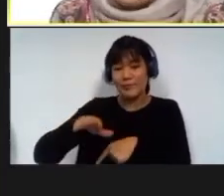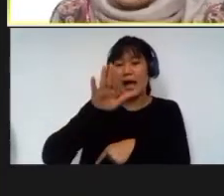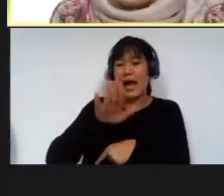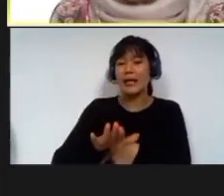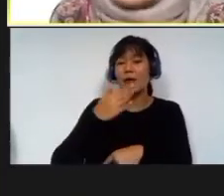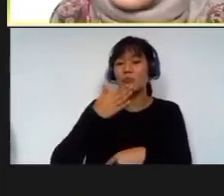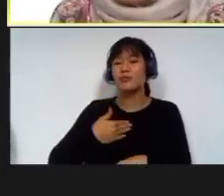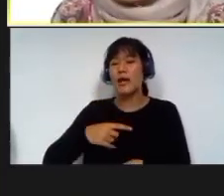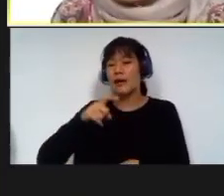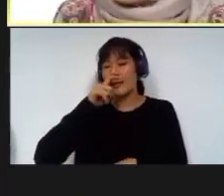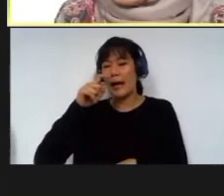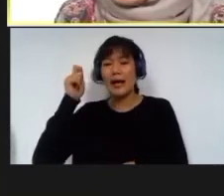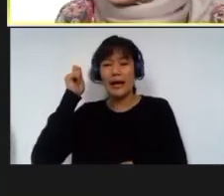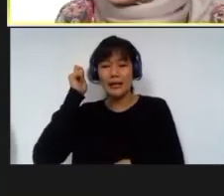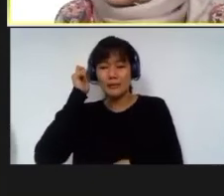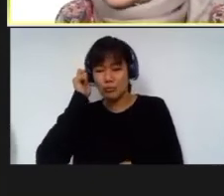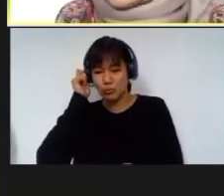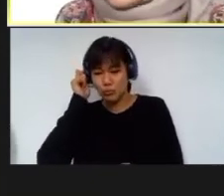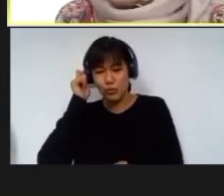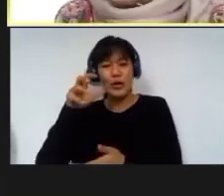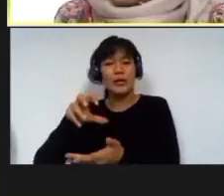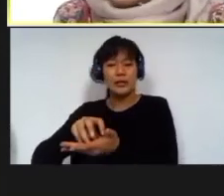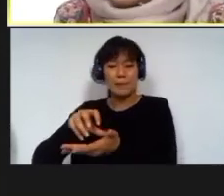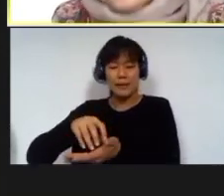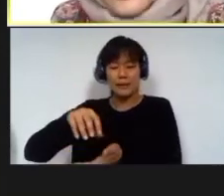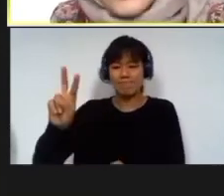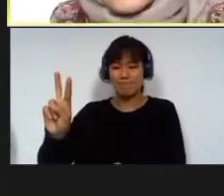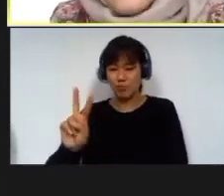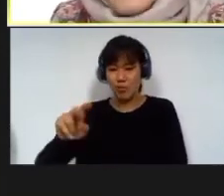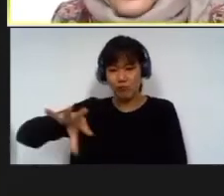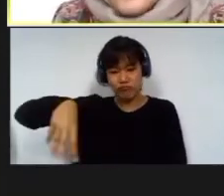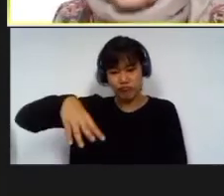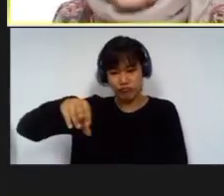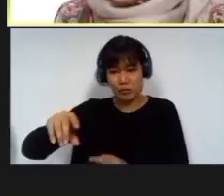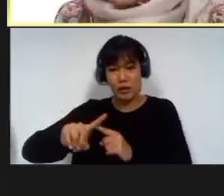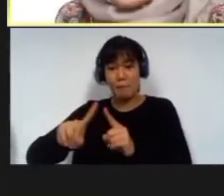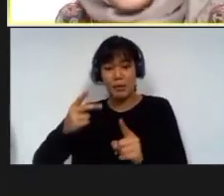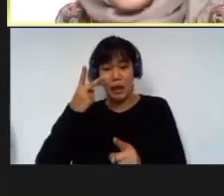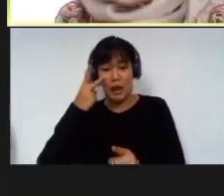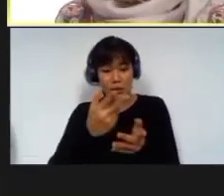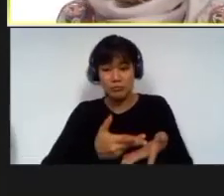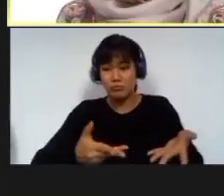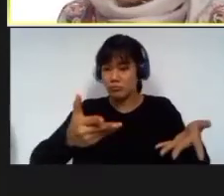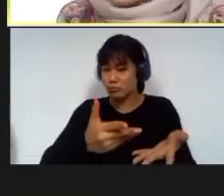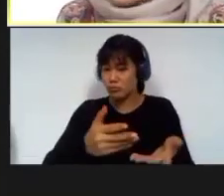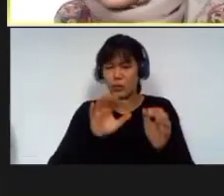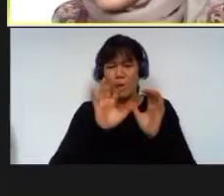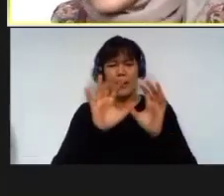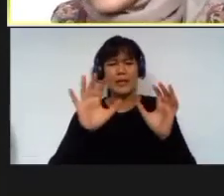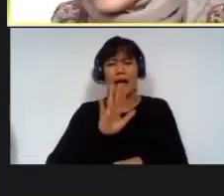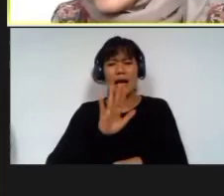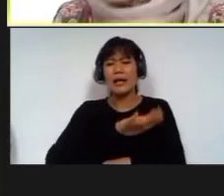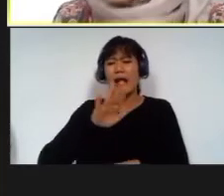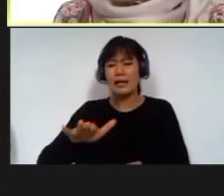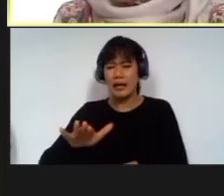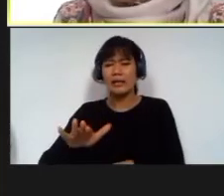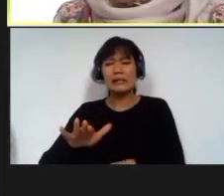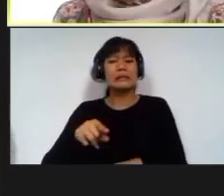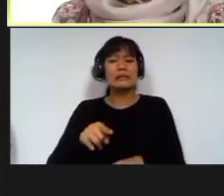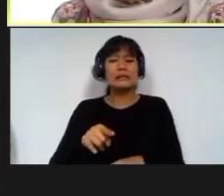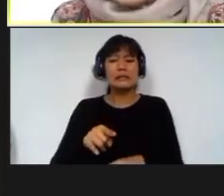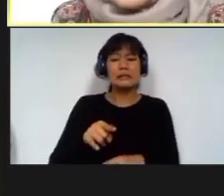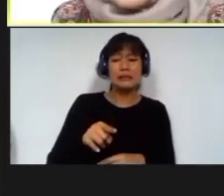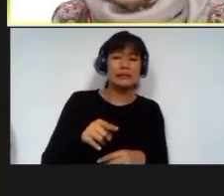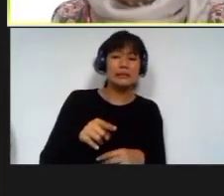ibu yang tinggal bersama dalam satu keluarga. Padahal realitas di lapangan kita banyak jumpai anak-anak didik kita itu